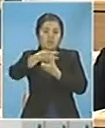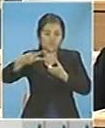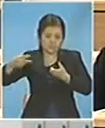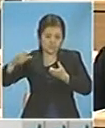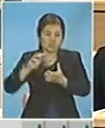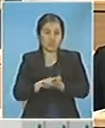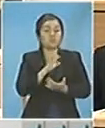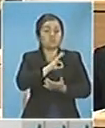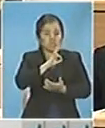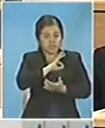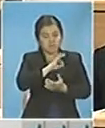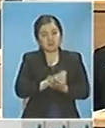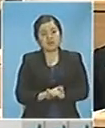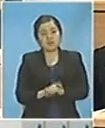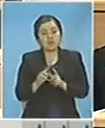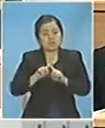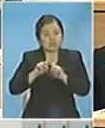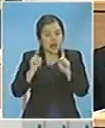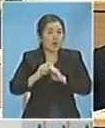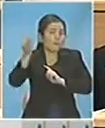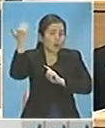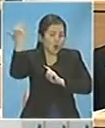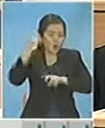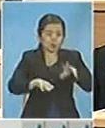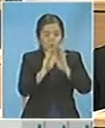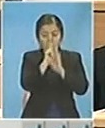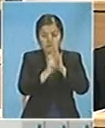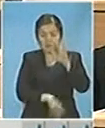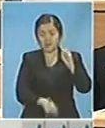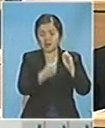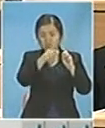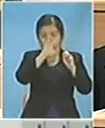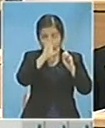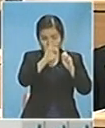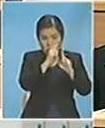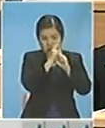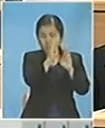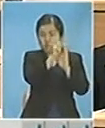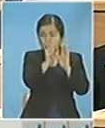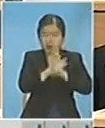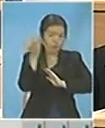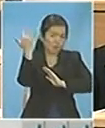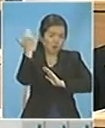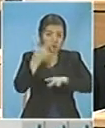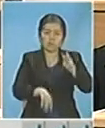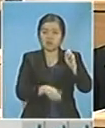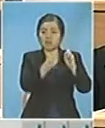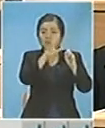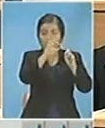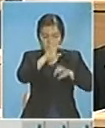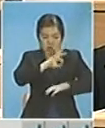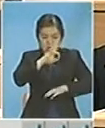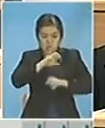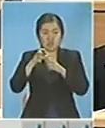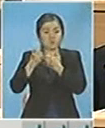านในข้อนี้แต่ดั้งเดิมในมาตรา19ของพระราชบัญญัติฉบับเดิมเนี่ยให้สมาชิกราช